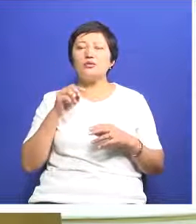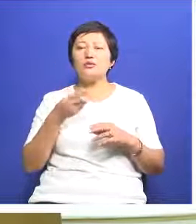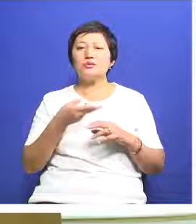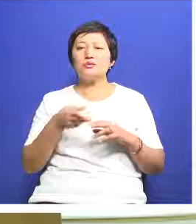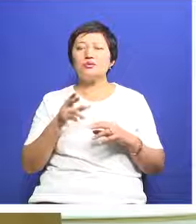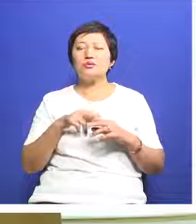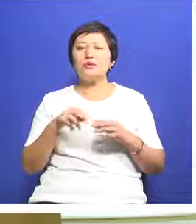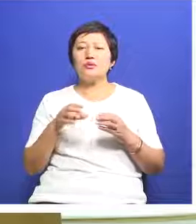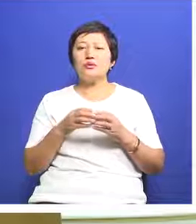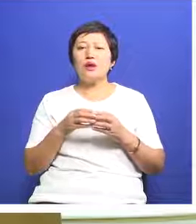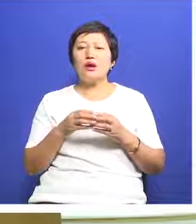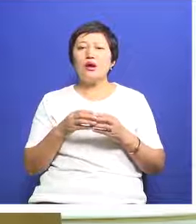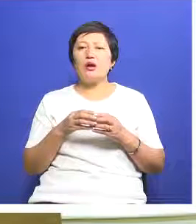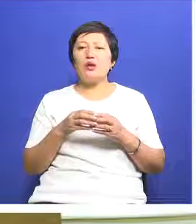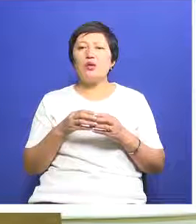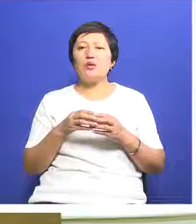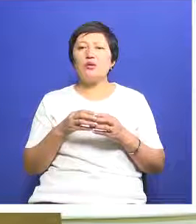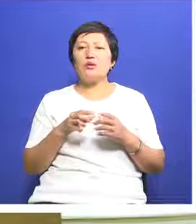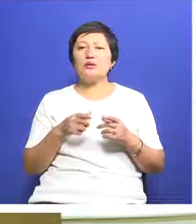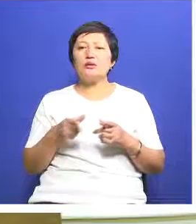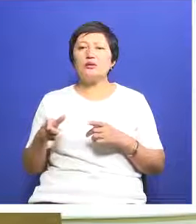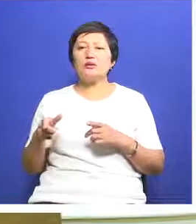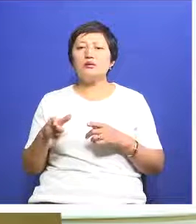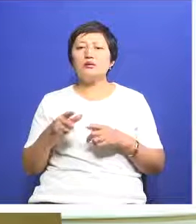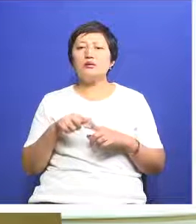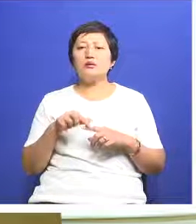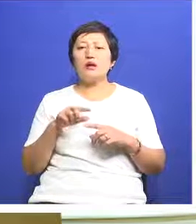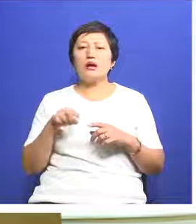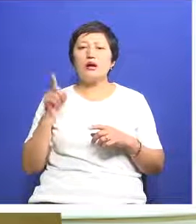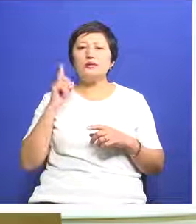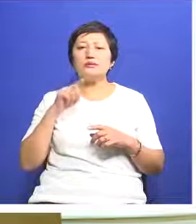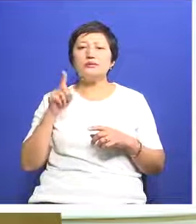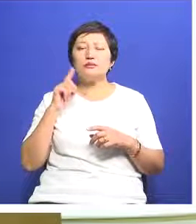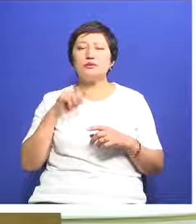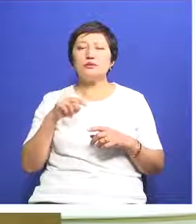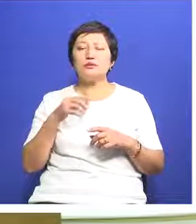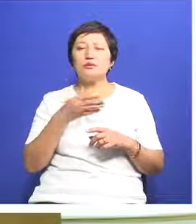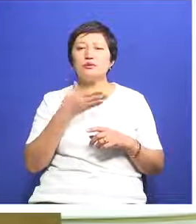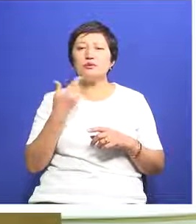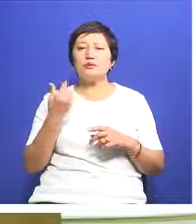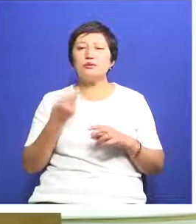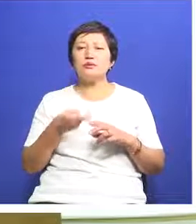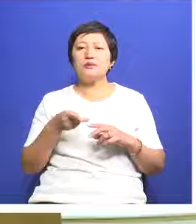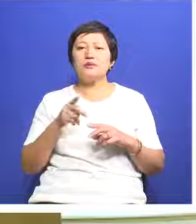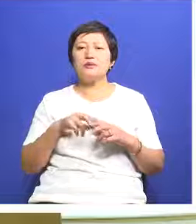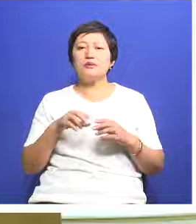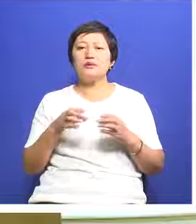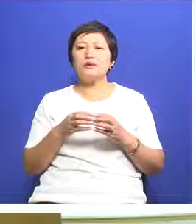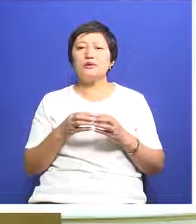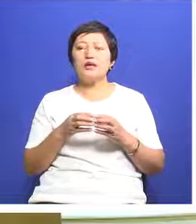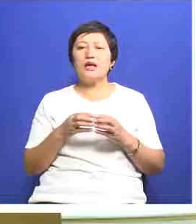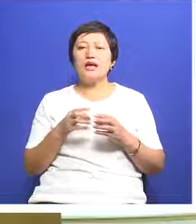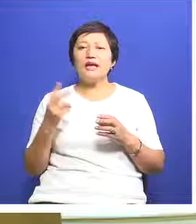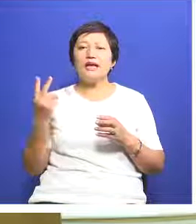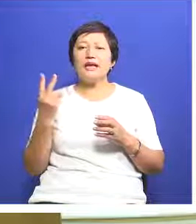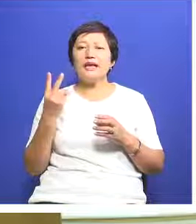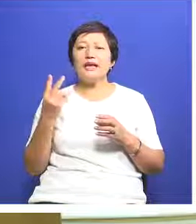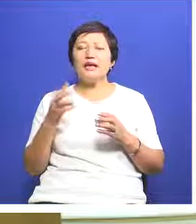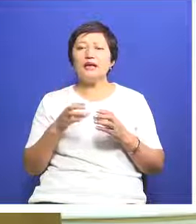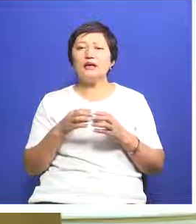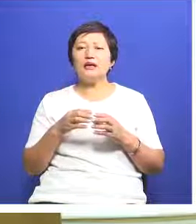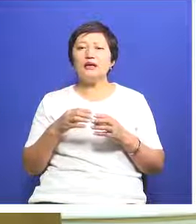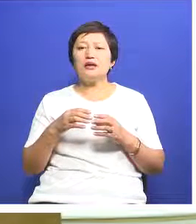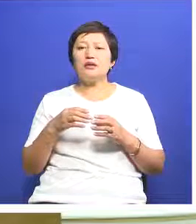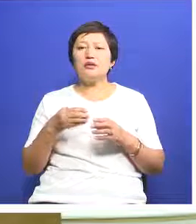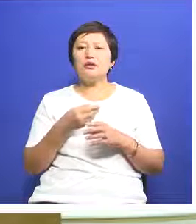суымыз ол да беріліп тұр бізде, бірақ ауыз суымыз қазір енді толық беріле алмай жатыр. Өйткені бізде екі